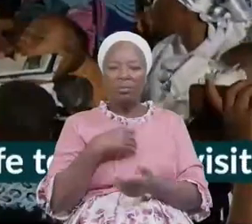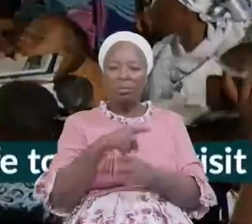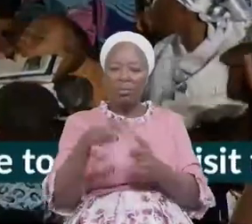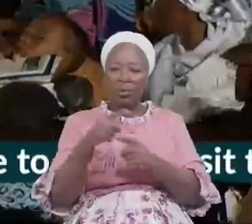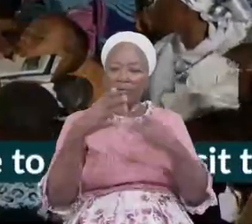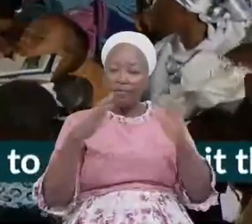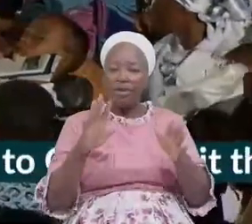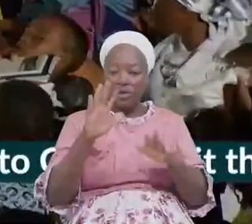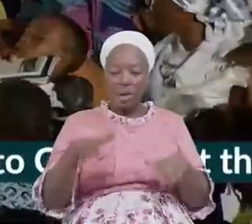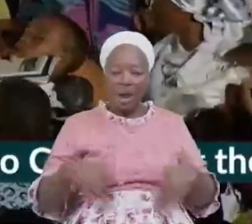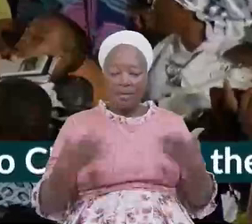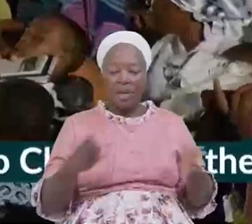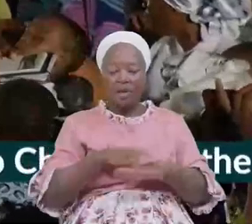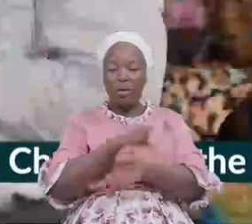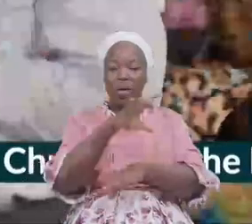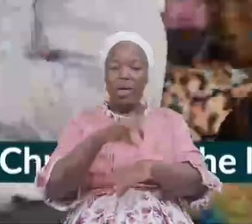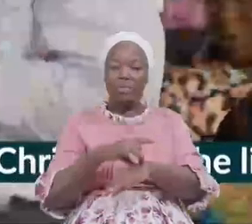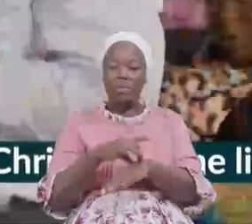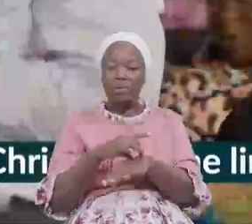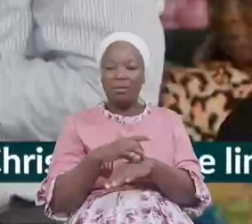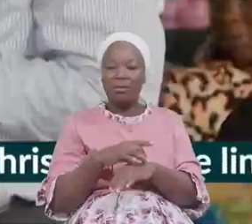Et quand tu auras fini ta vie sur la terre,